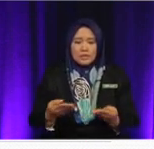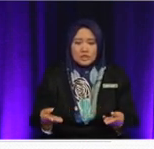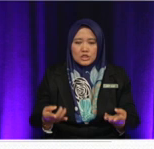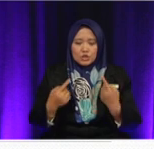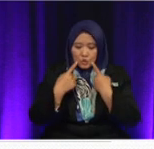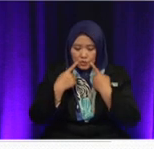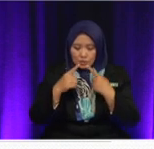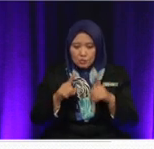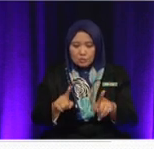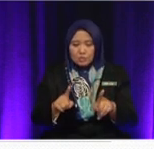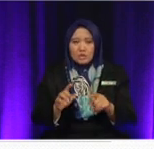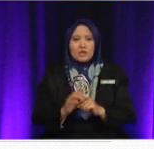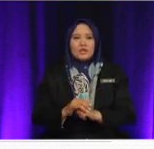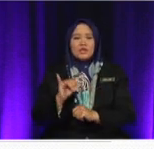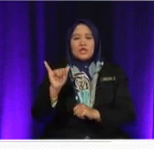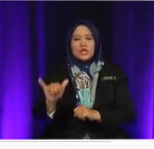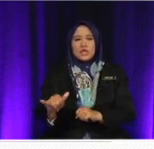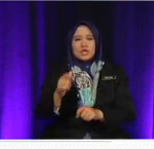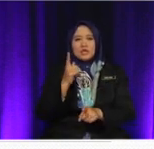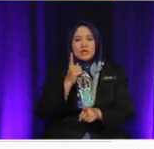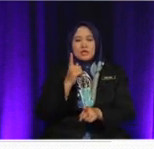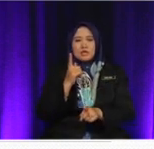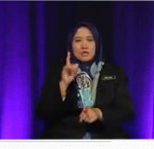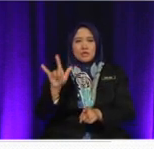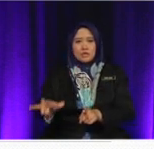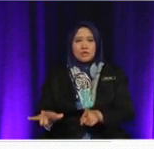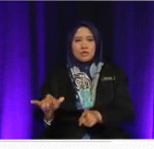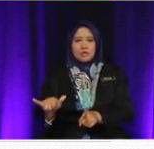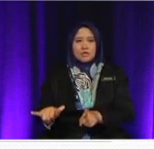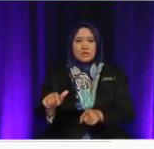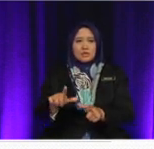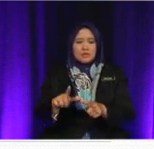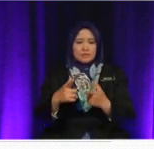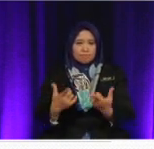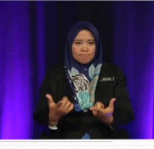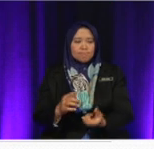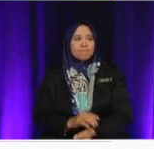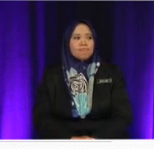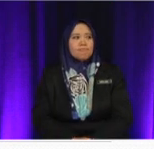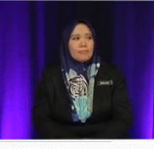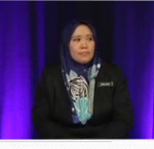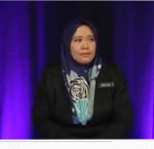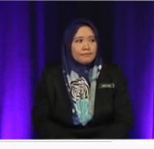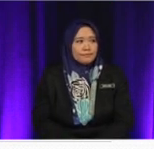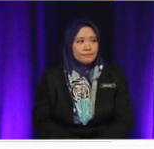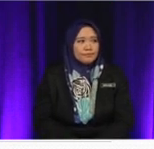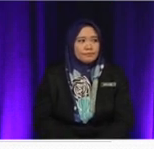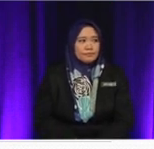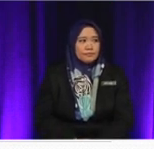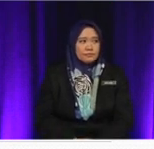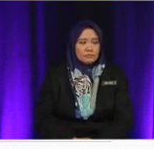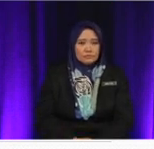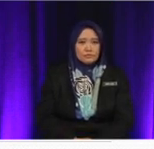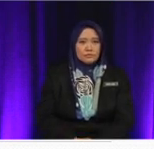ada dalam maklumat dalam buku teks tapi berkaitanlah Encik Fauzi. Okey, lambat buat keputusan, tidak banyak ambil tahu orang bawahan dan lebih